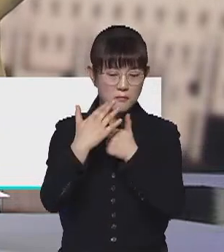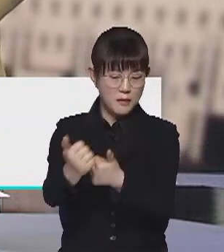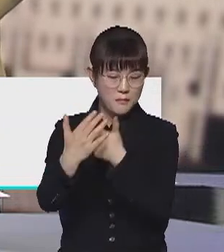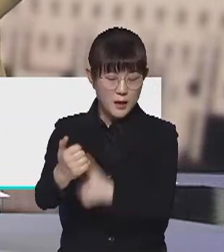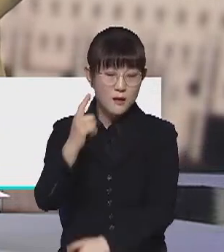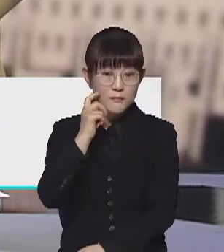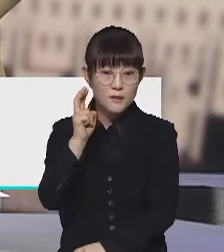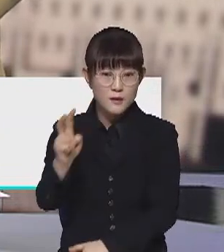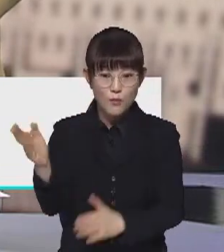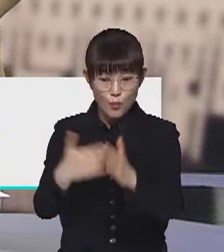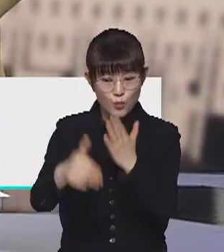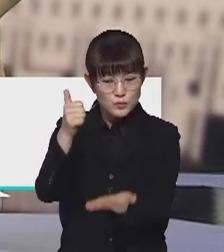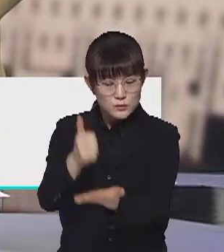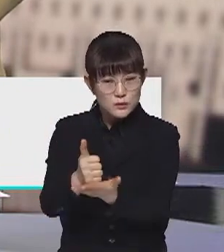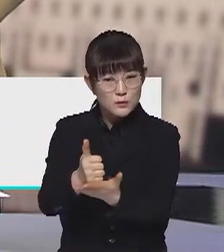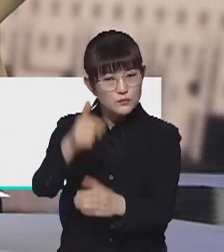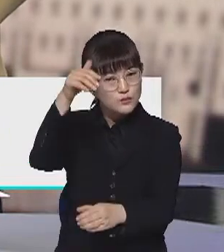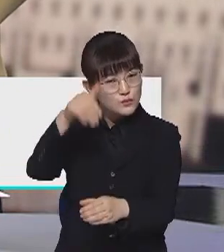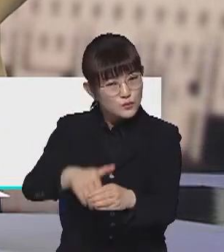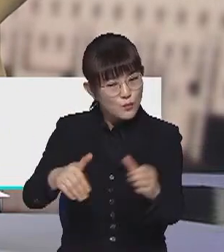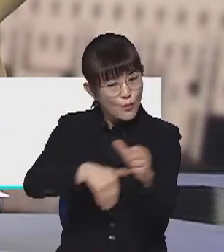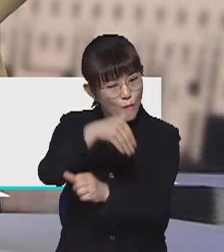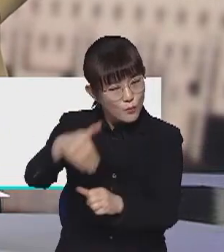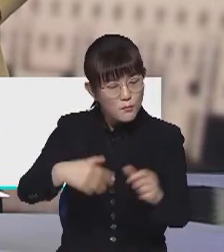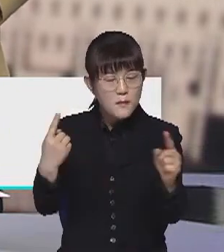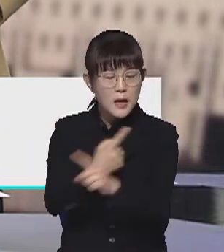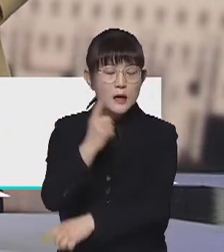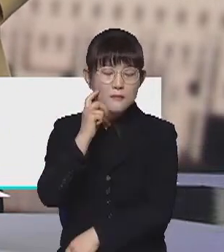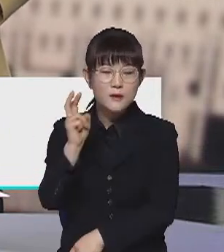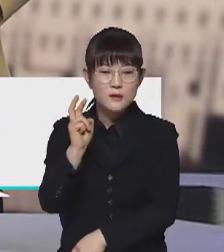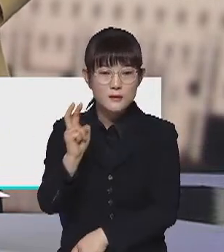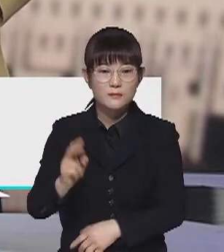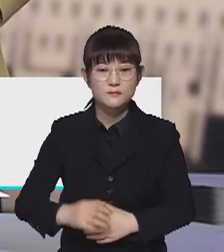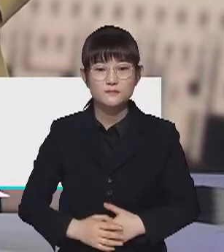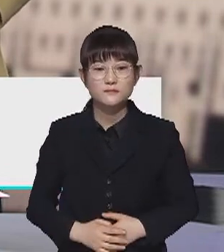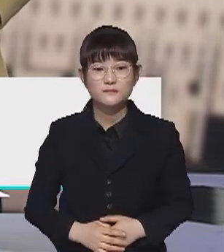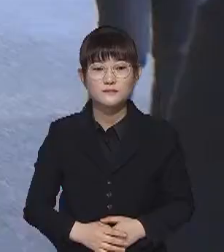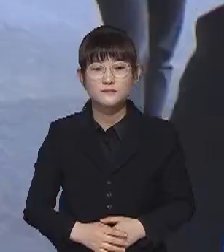공천 등 총선 판도가 요동치고 있습니다 이상환